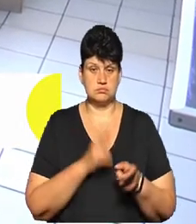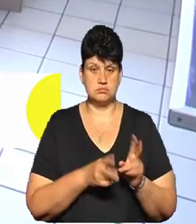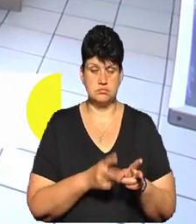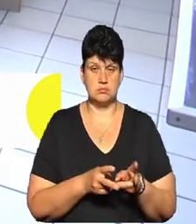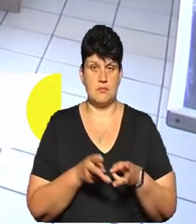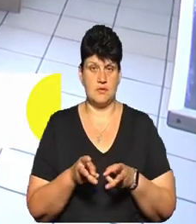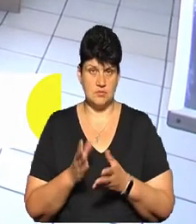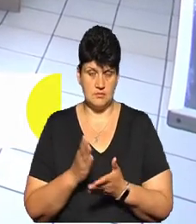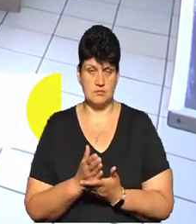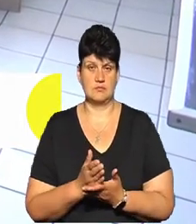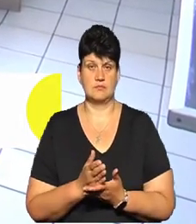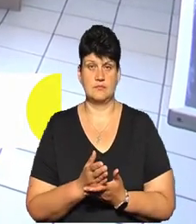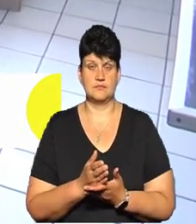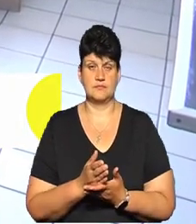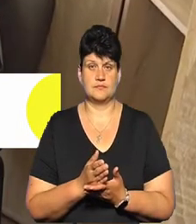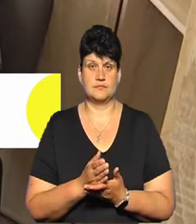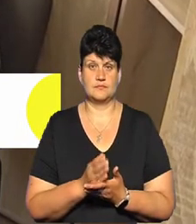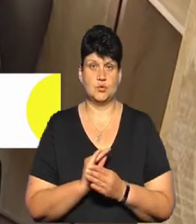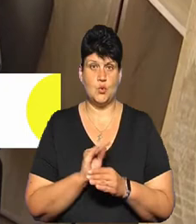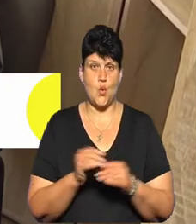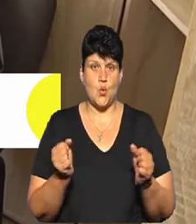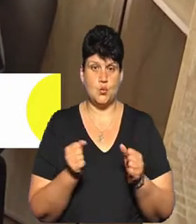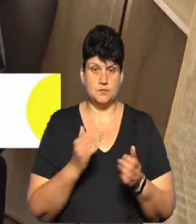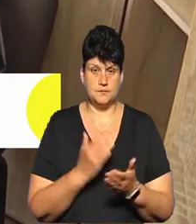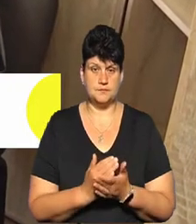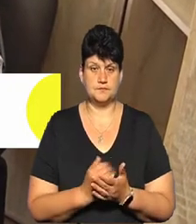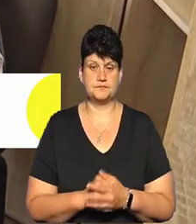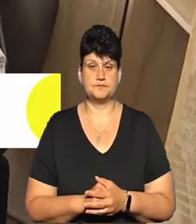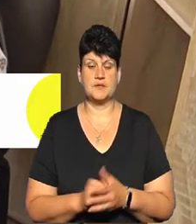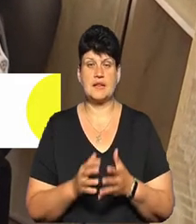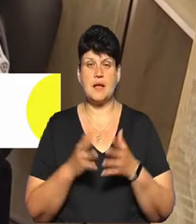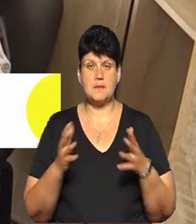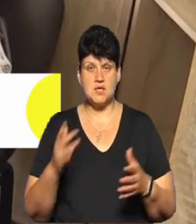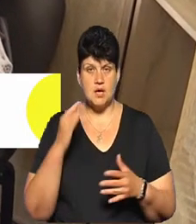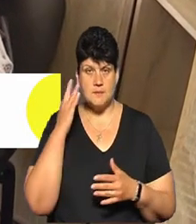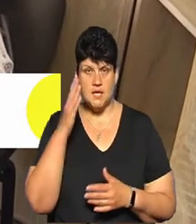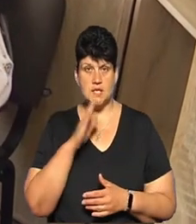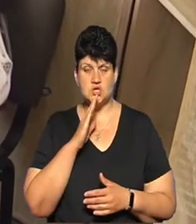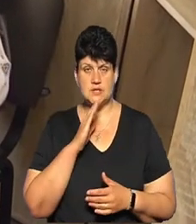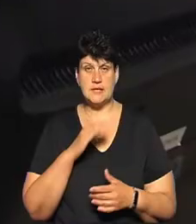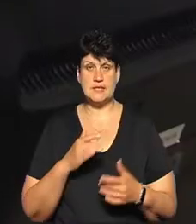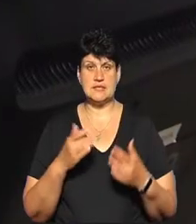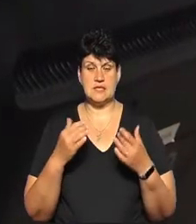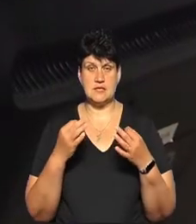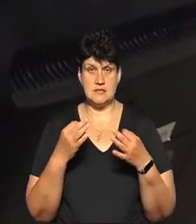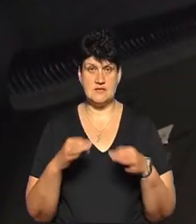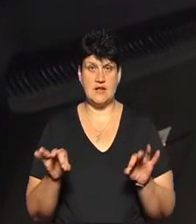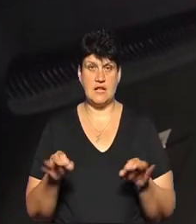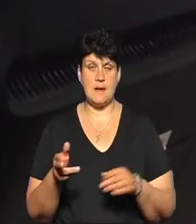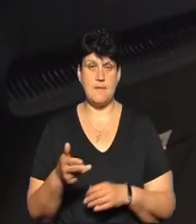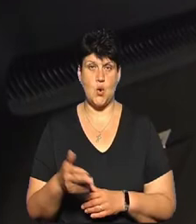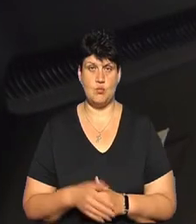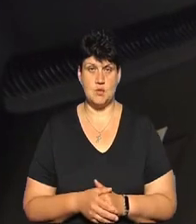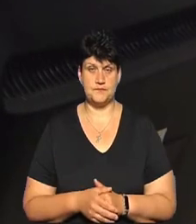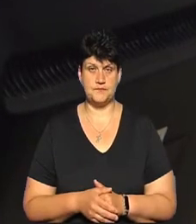є доповнительний холодильник. Найбільша мрія жінки – звільнення Маріуполя. Щоб Маріуполь